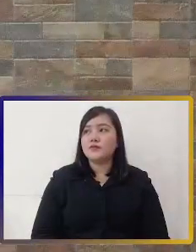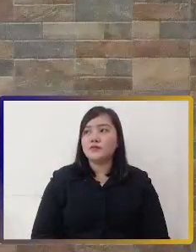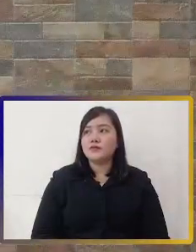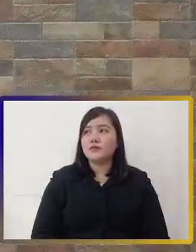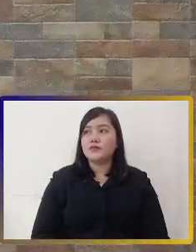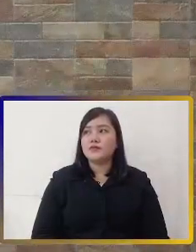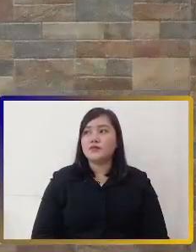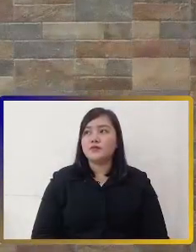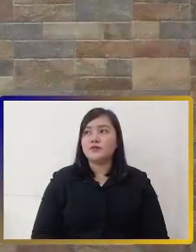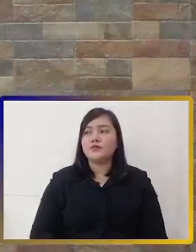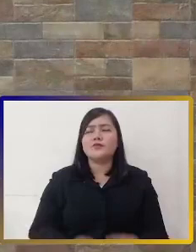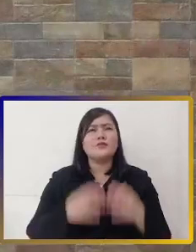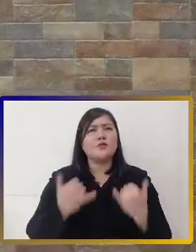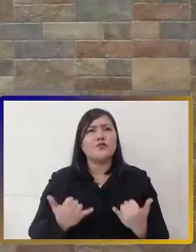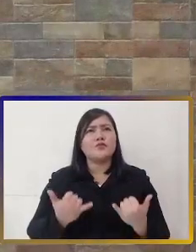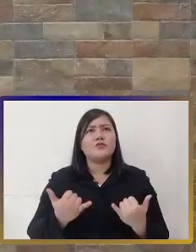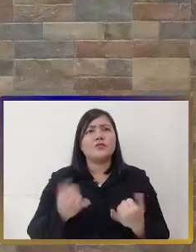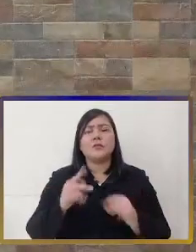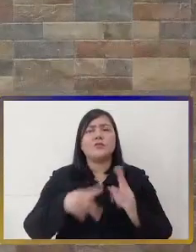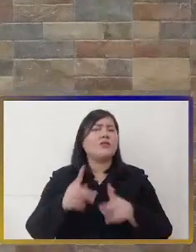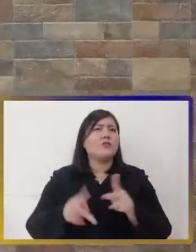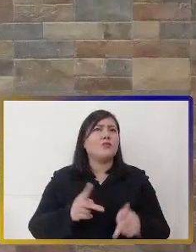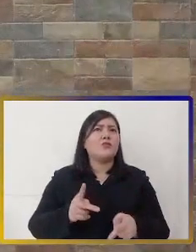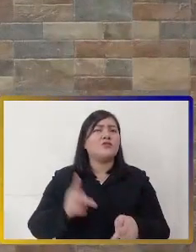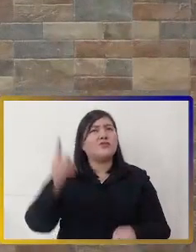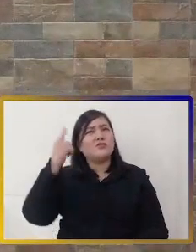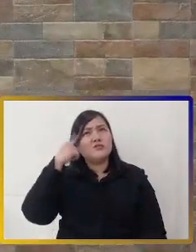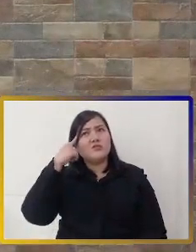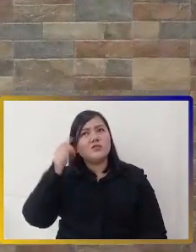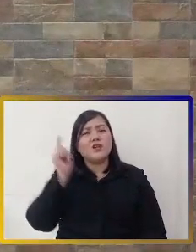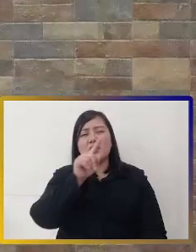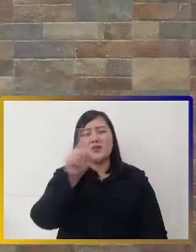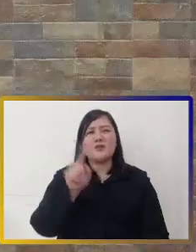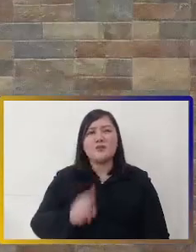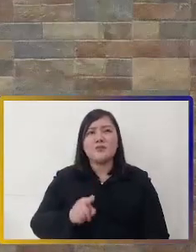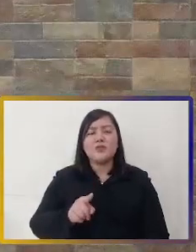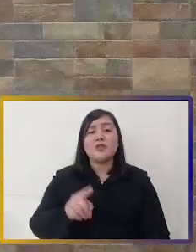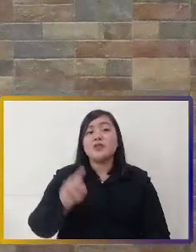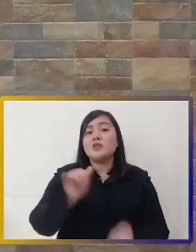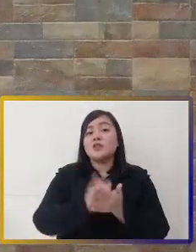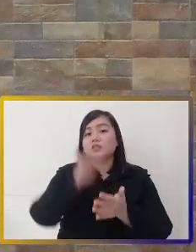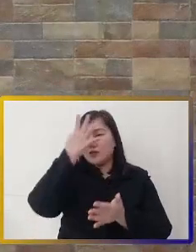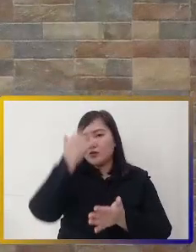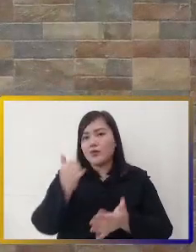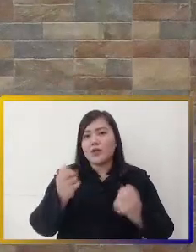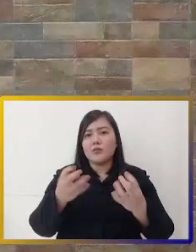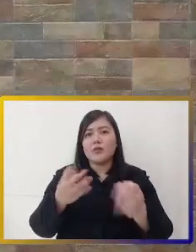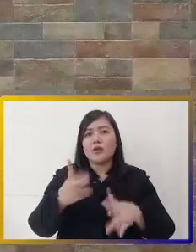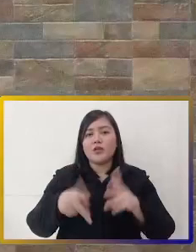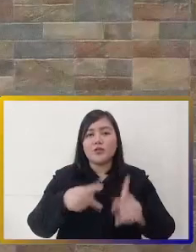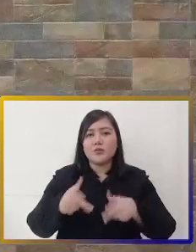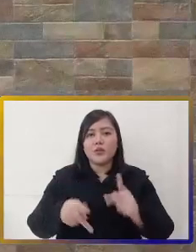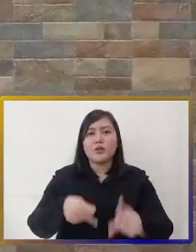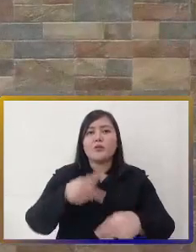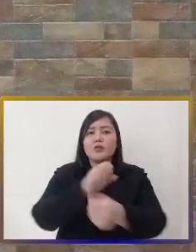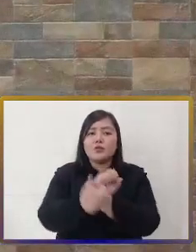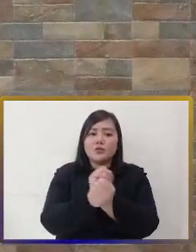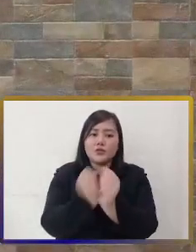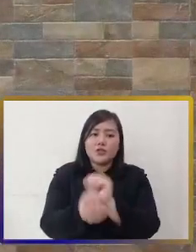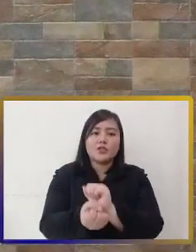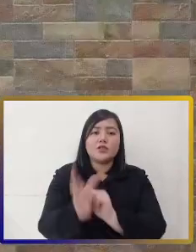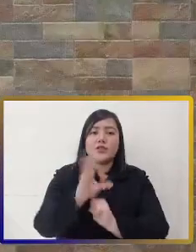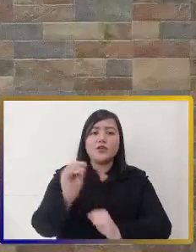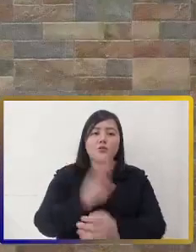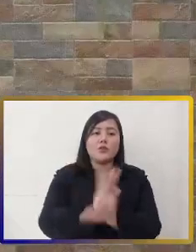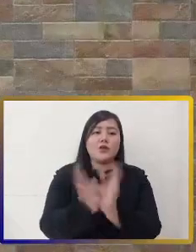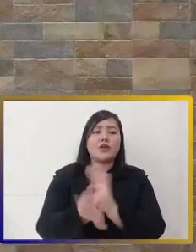Nagkakaroon ngayon ng question sa tao, kaya maraming nako-convert to Christianity. You see? So tama at mali. Ngayon, ano na ngayon